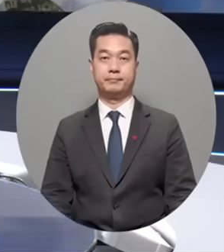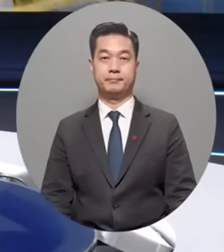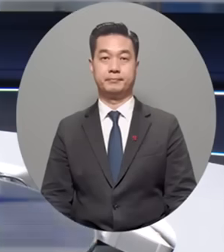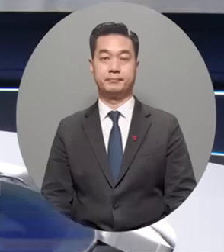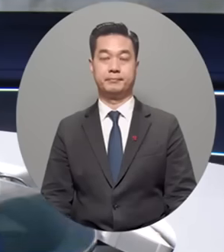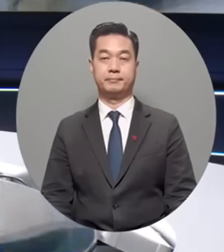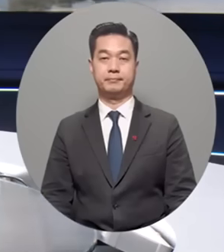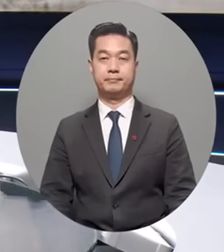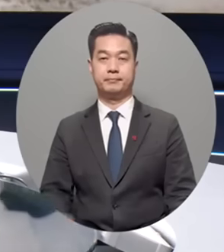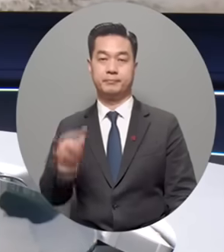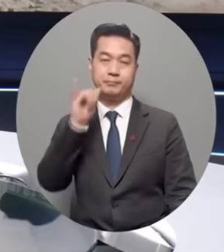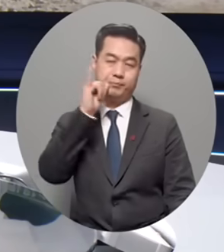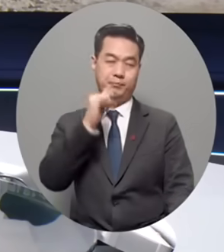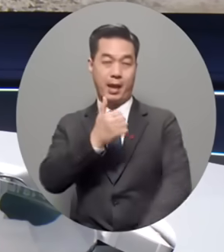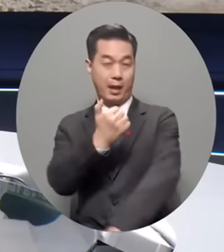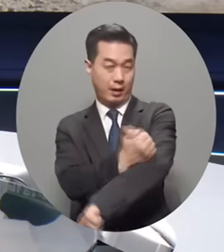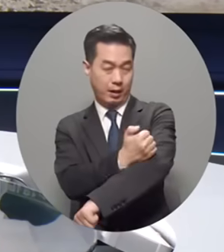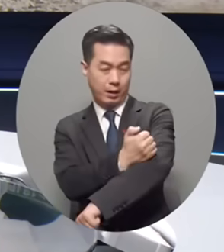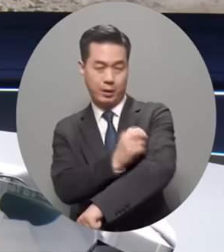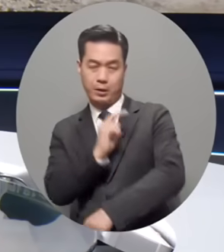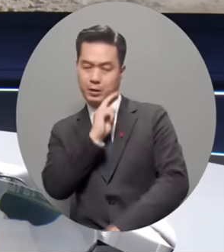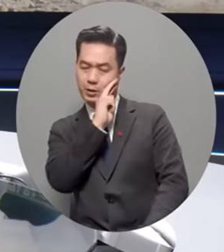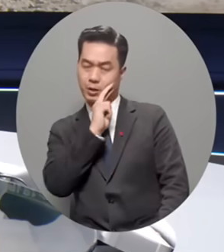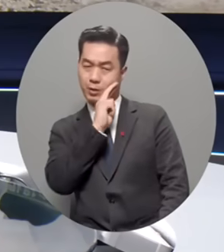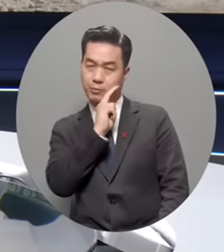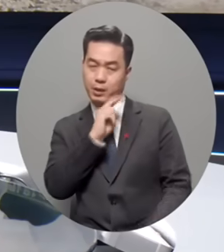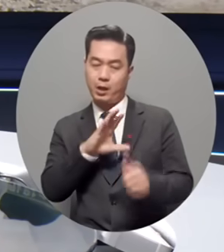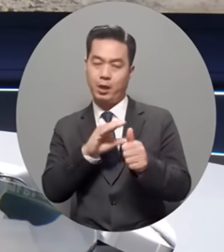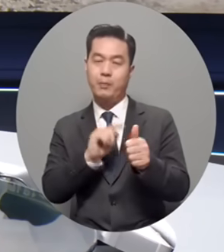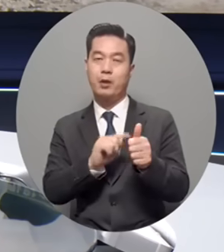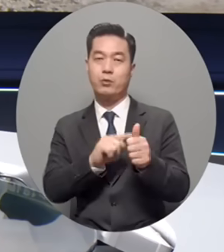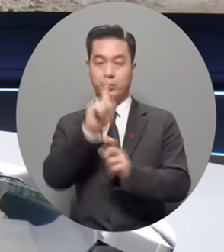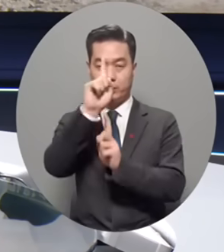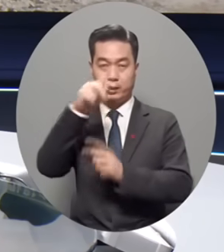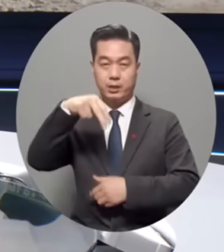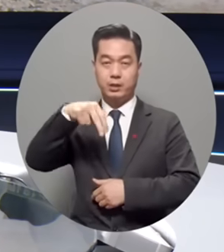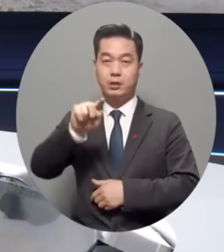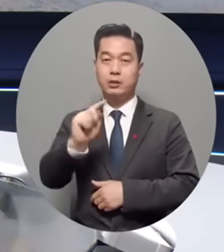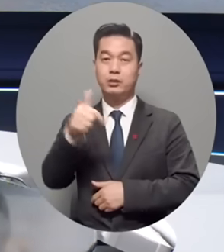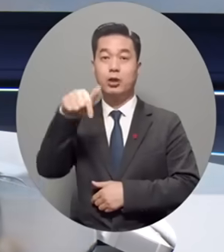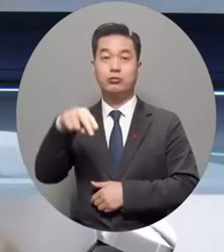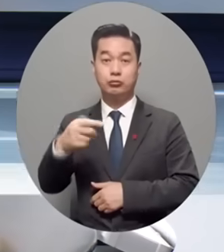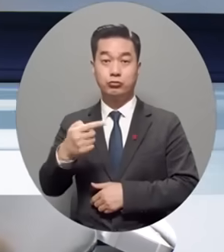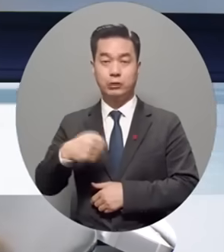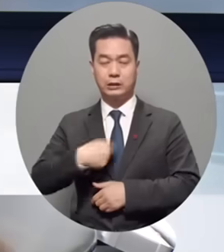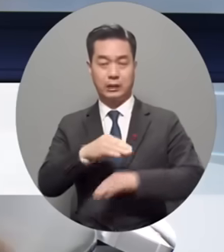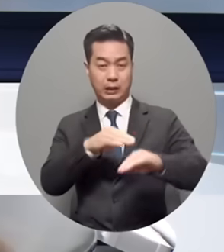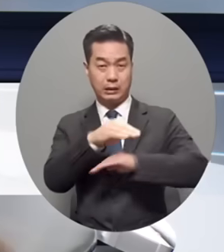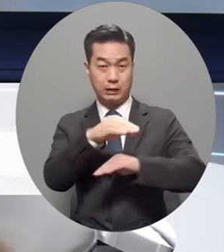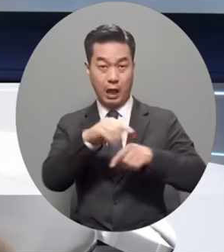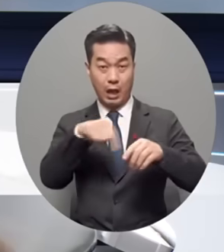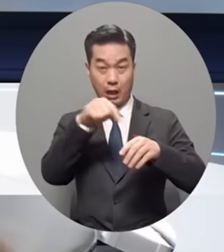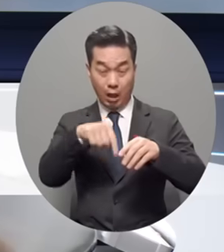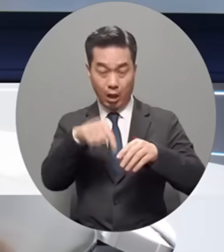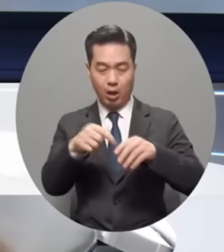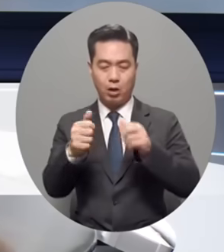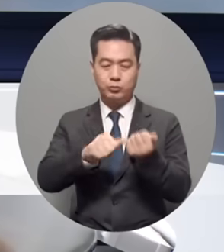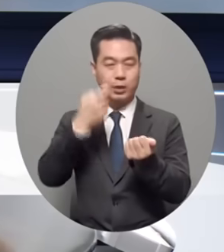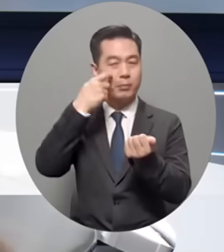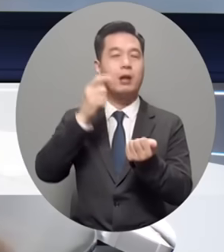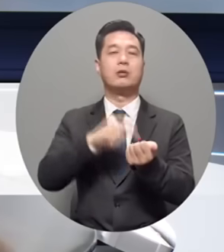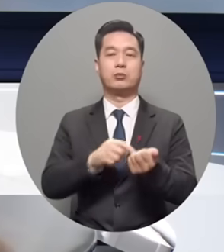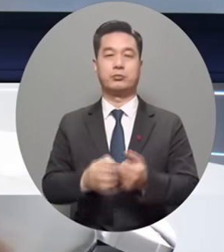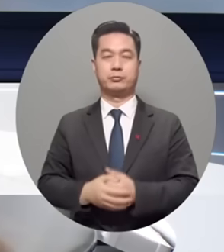마약 투약 혐의로 경찰 수사를 받아온 배우 이선균 씨가 오늘 오전 자신의 차량에서 숨진 채 발견됐습니다. 이 씨의